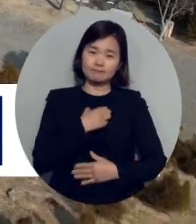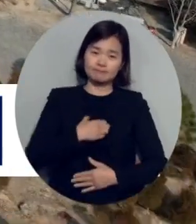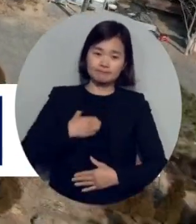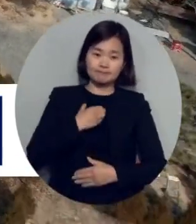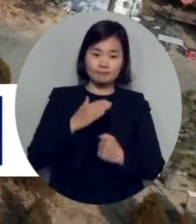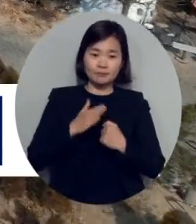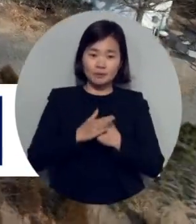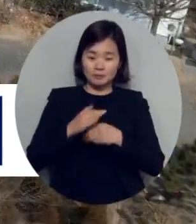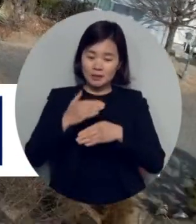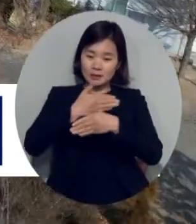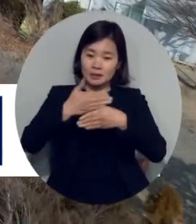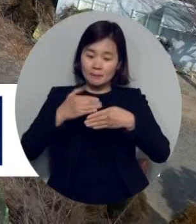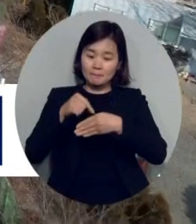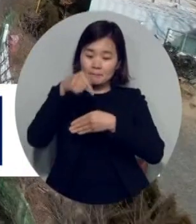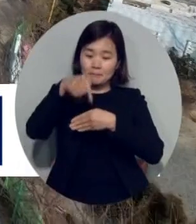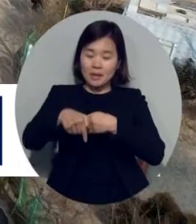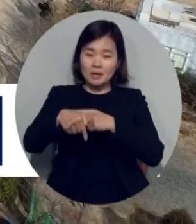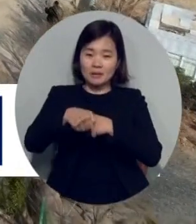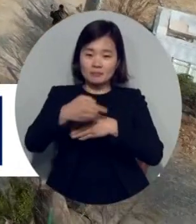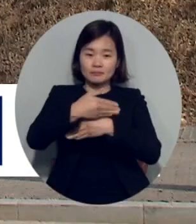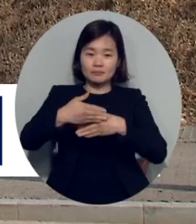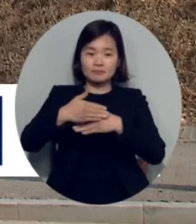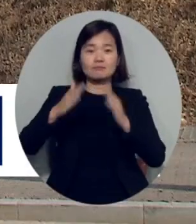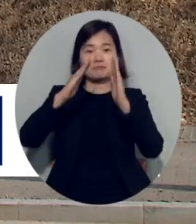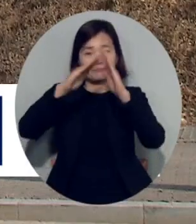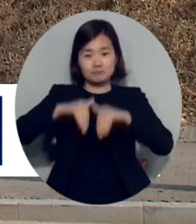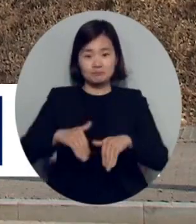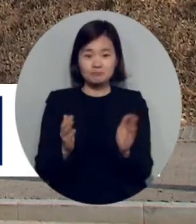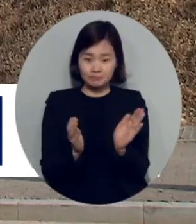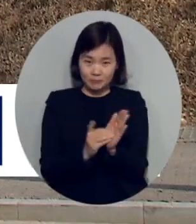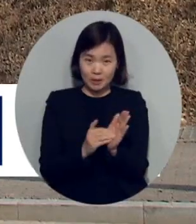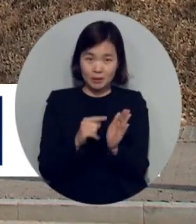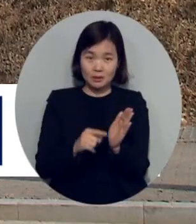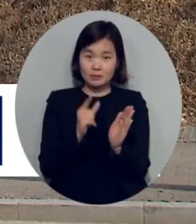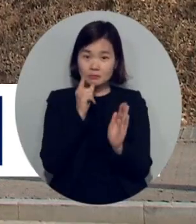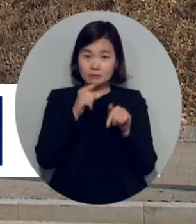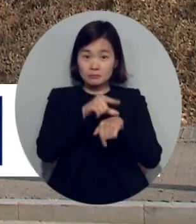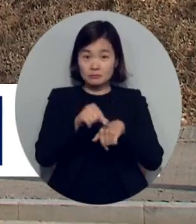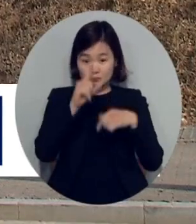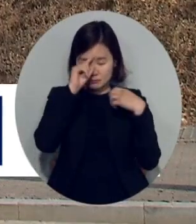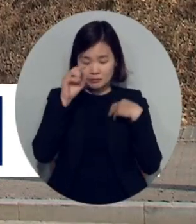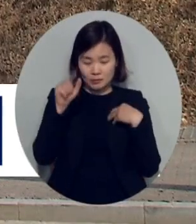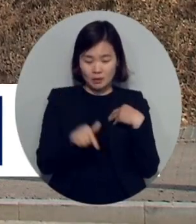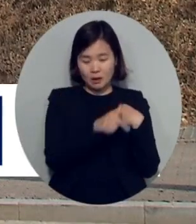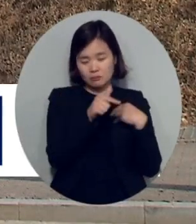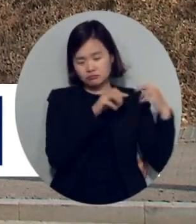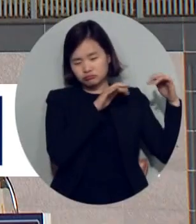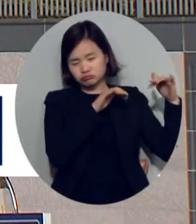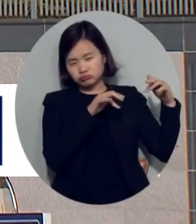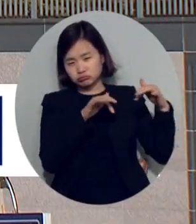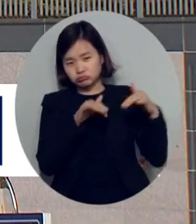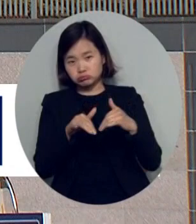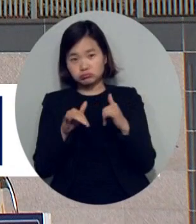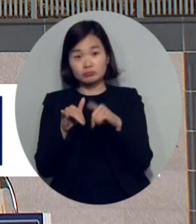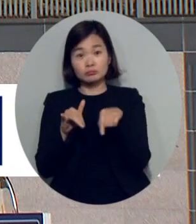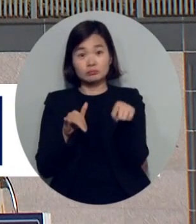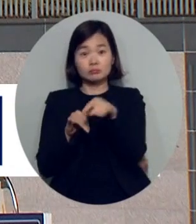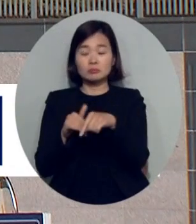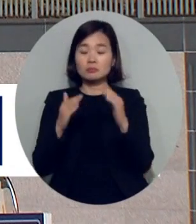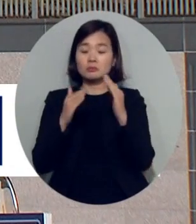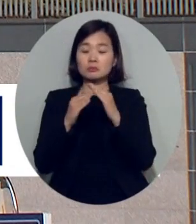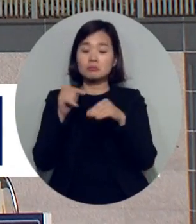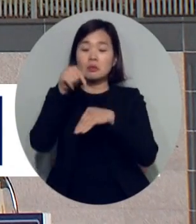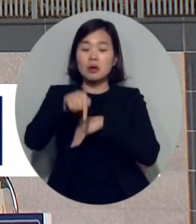사저 담장 바깥에 가드레일을 철거 했읍니다 달성군 은 하루에 수백 명씩 사람들이 몰려 사저